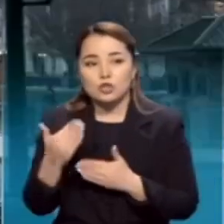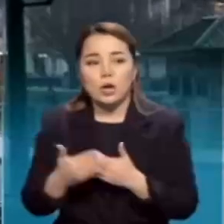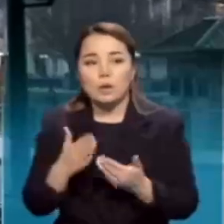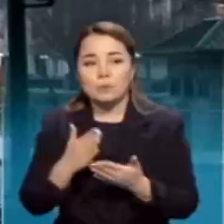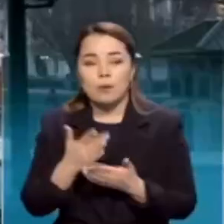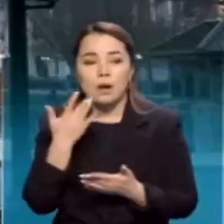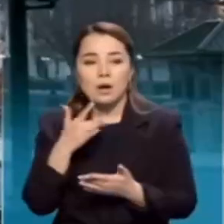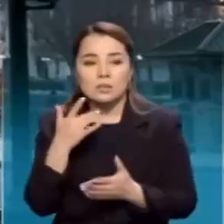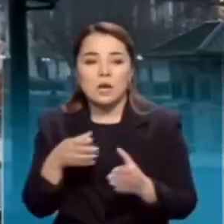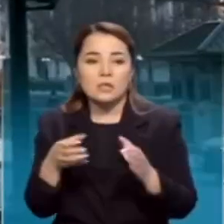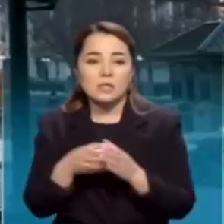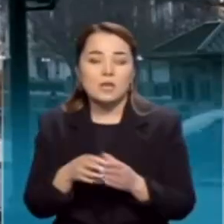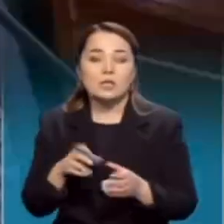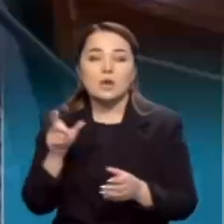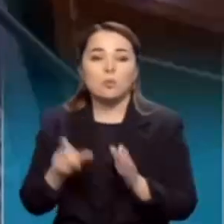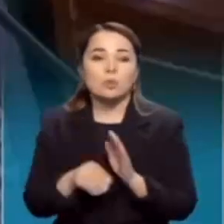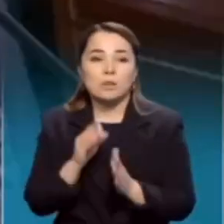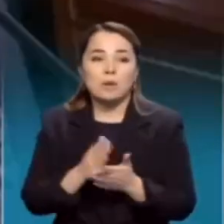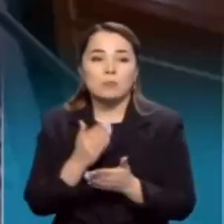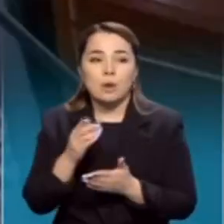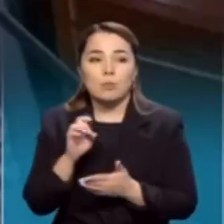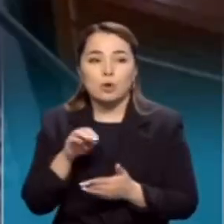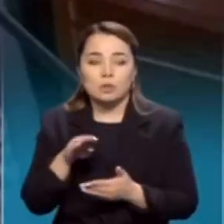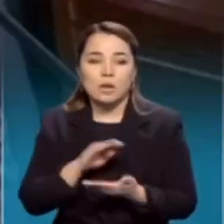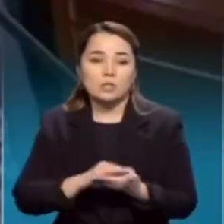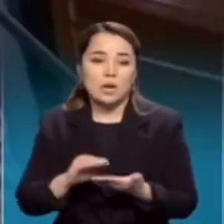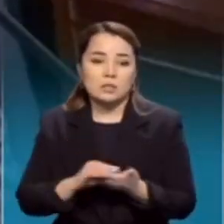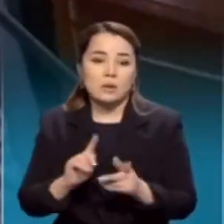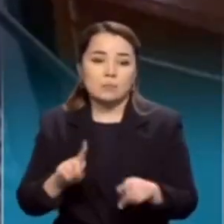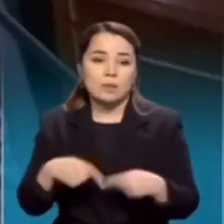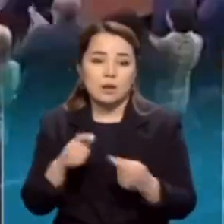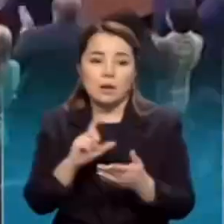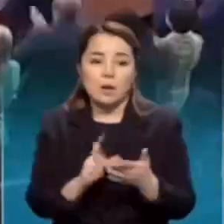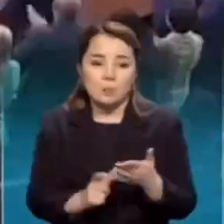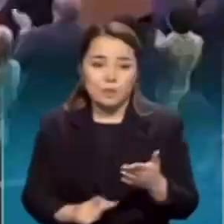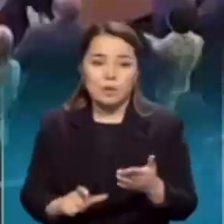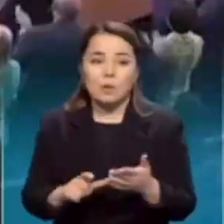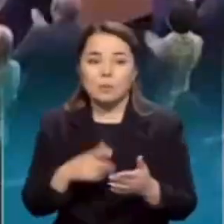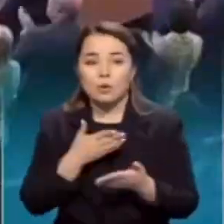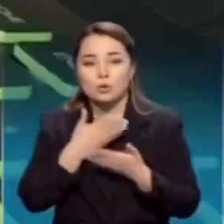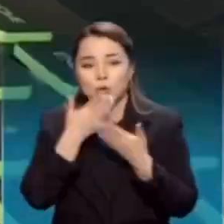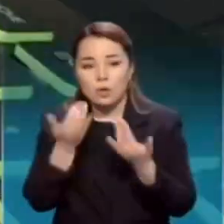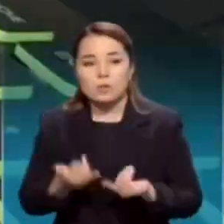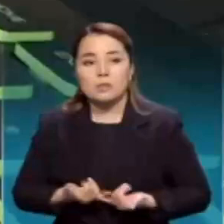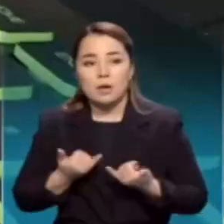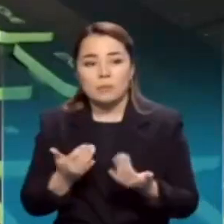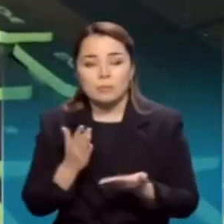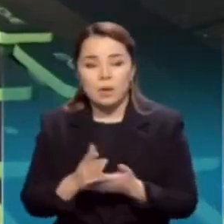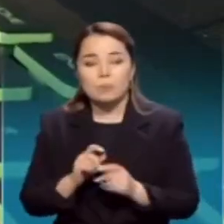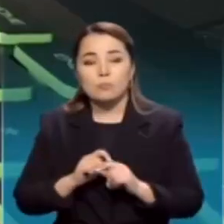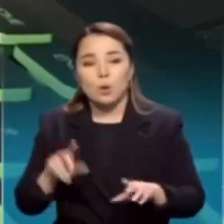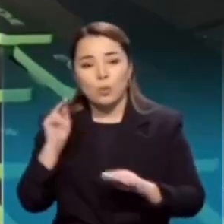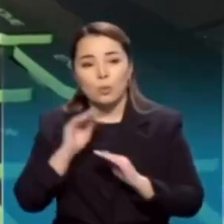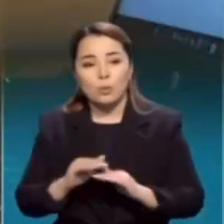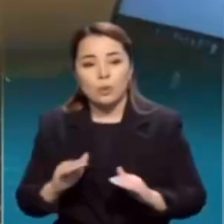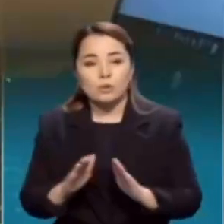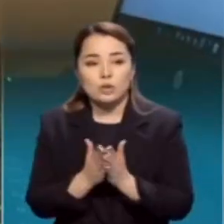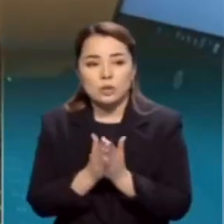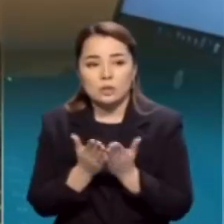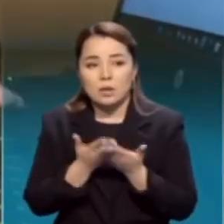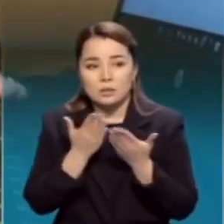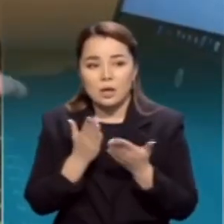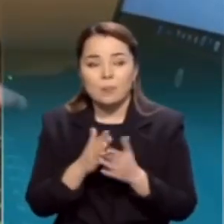тіпті АқШ конгресінің депутаты осы бот жазып берген баяндаманы Капитолий төрінде тұрып оқып шықты. Ал мектеп оқулықтарындағы мейлі